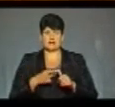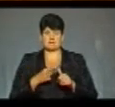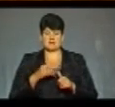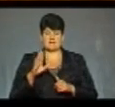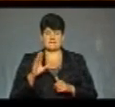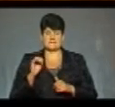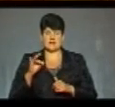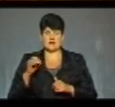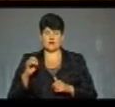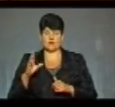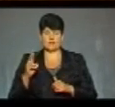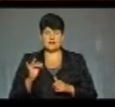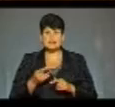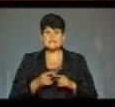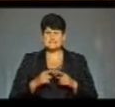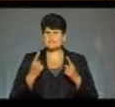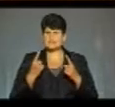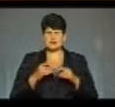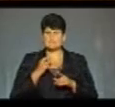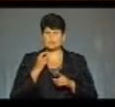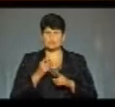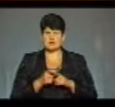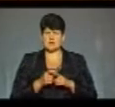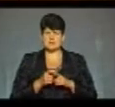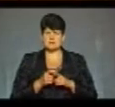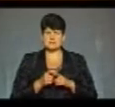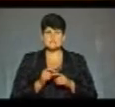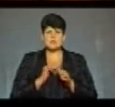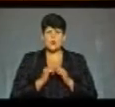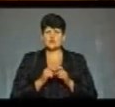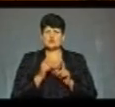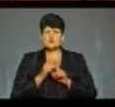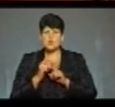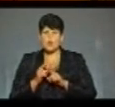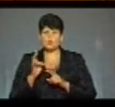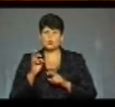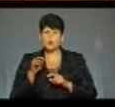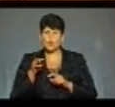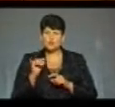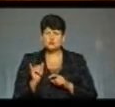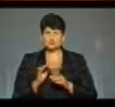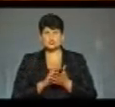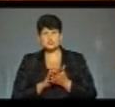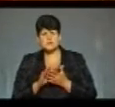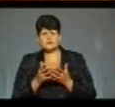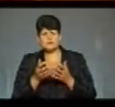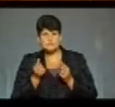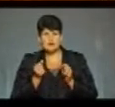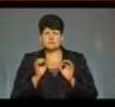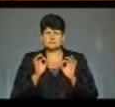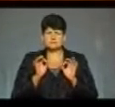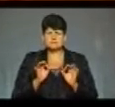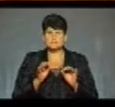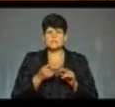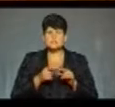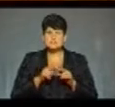Це в першу чергу велика відповідальність, а там за, знаєте, кожне слово, кожну ноту, чисто взяту ноту, тому що це,